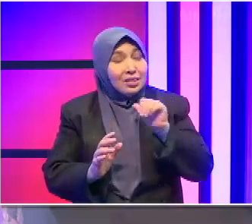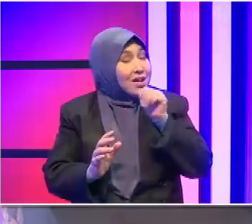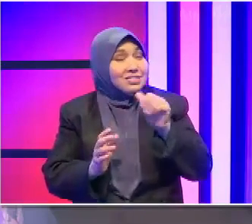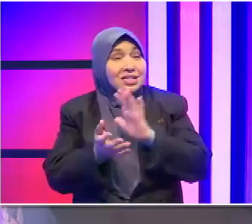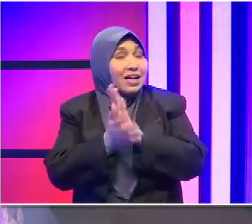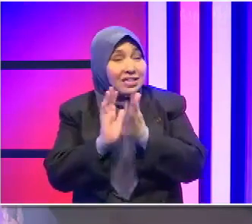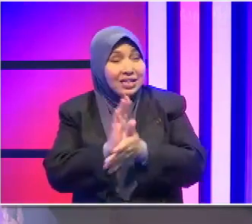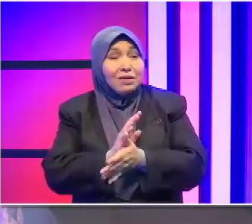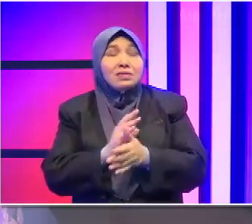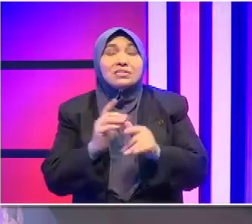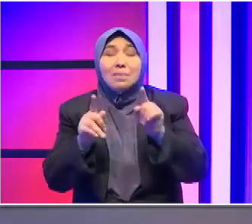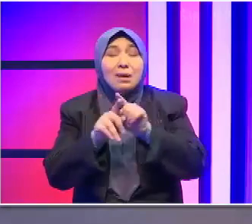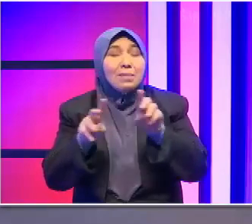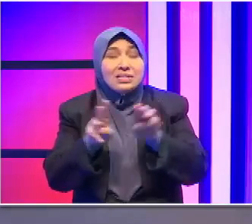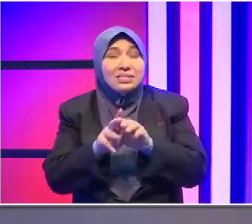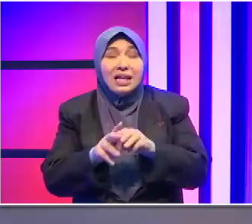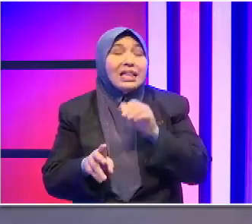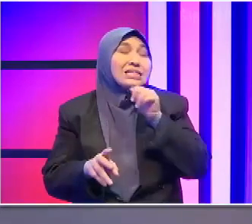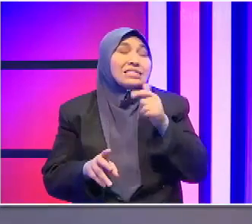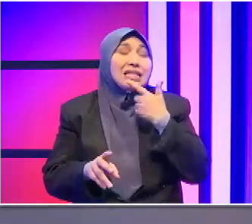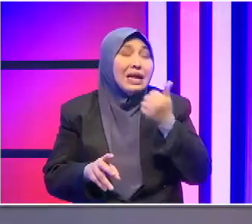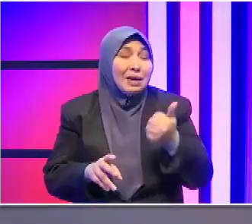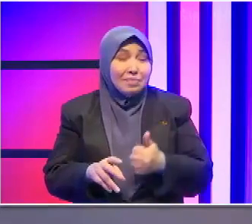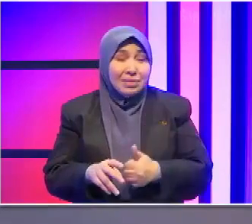ini di atas